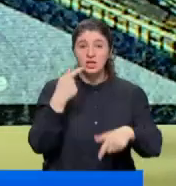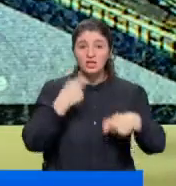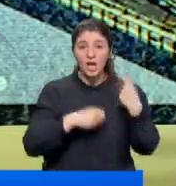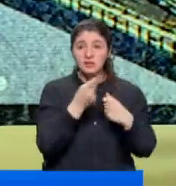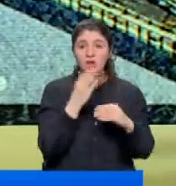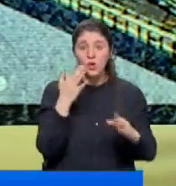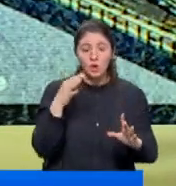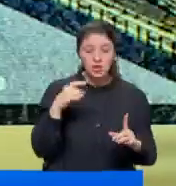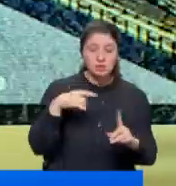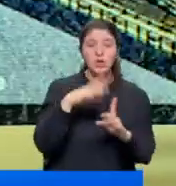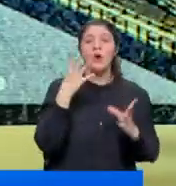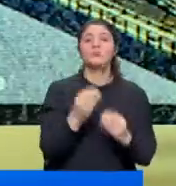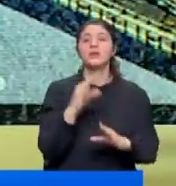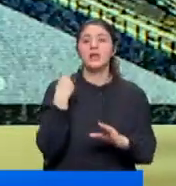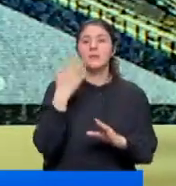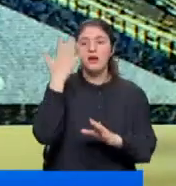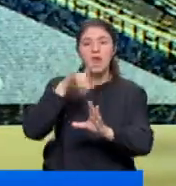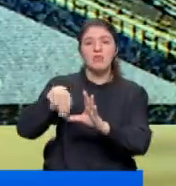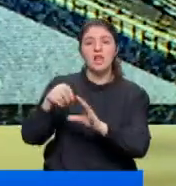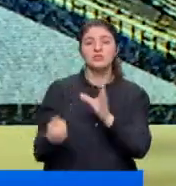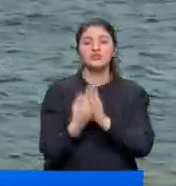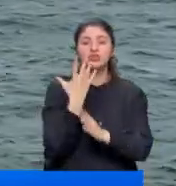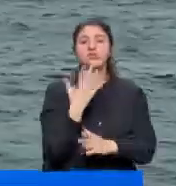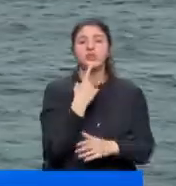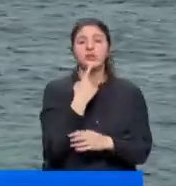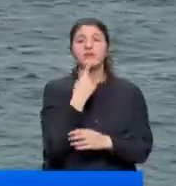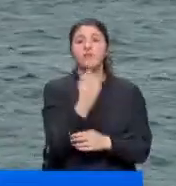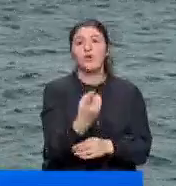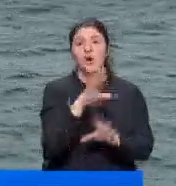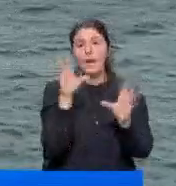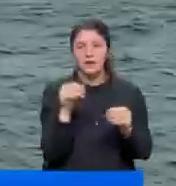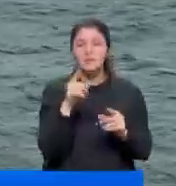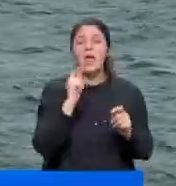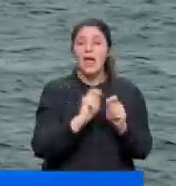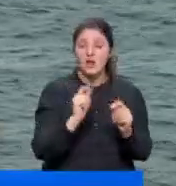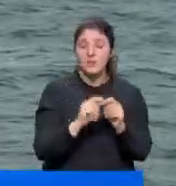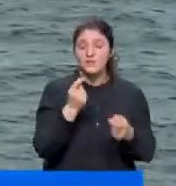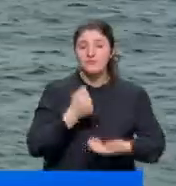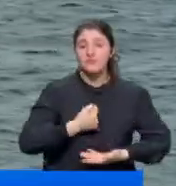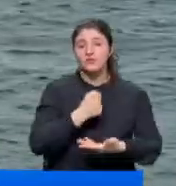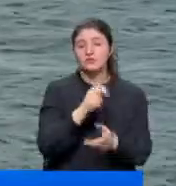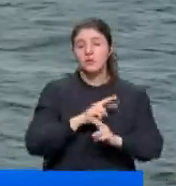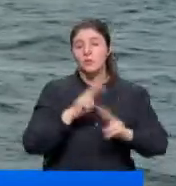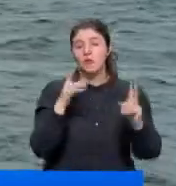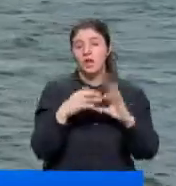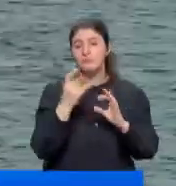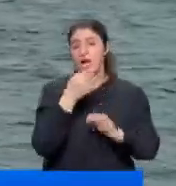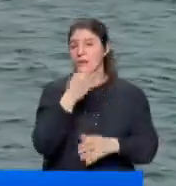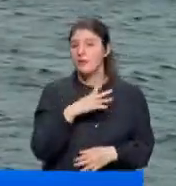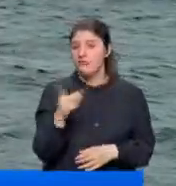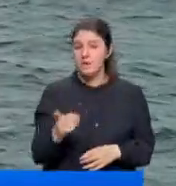ulaşamaması yeni bir kara delik oluştu yorumlarına neden oldu diyor. Bu da meselenin ekonomik ve finansal modeliyle ilgili bir